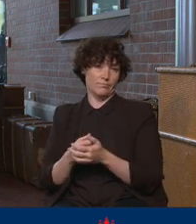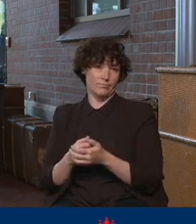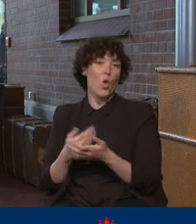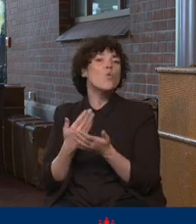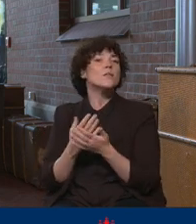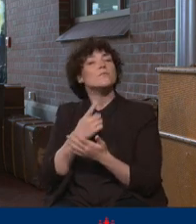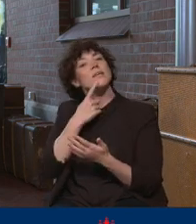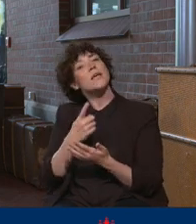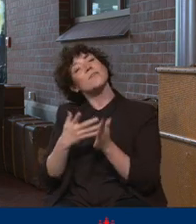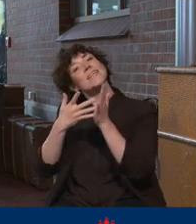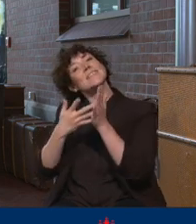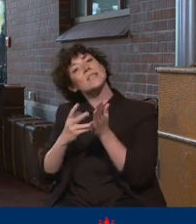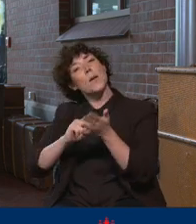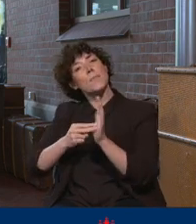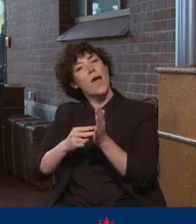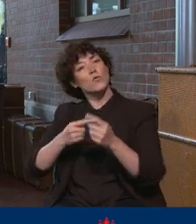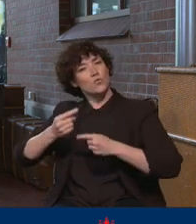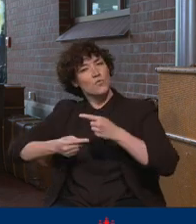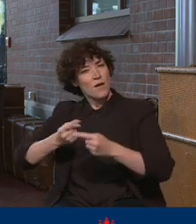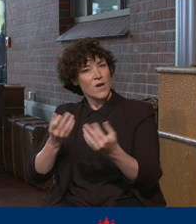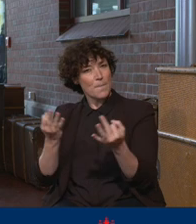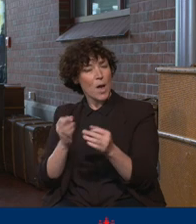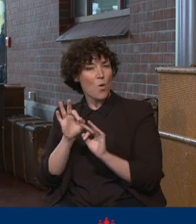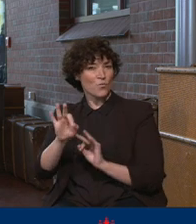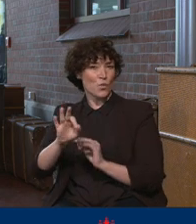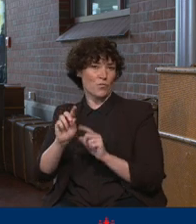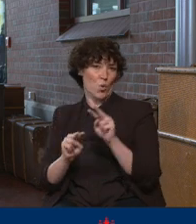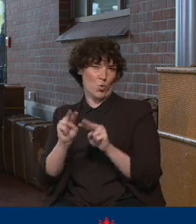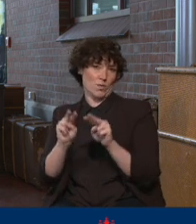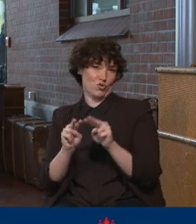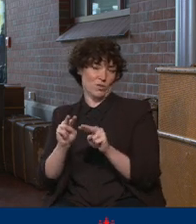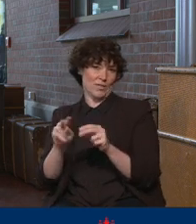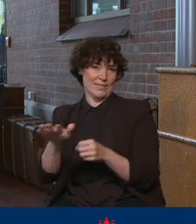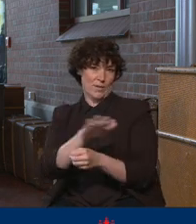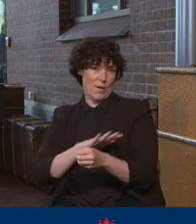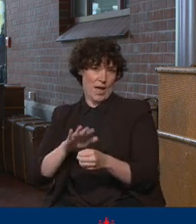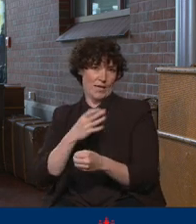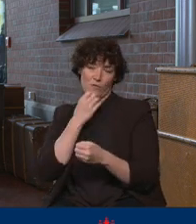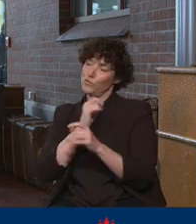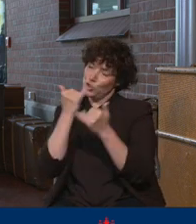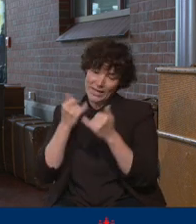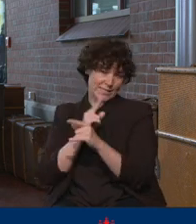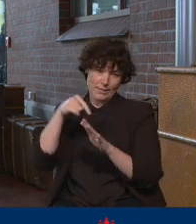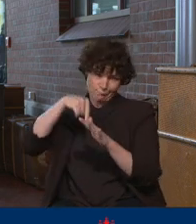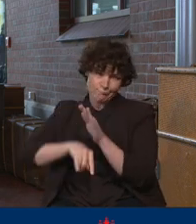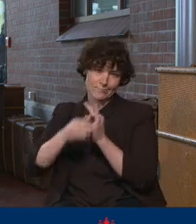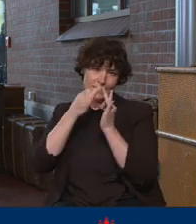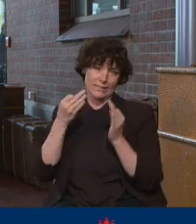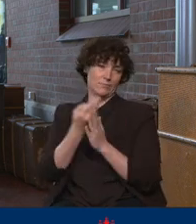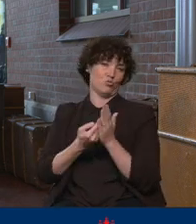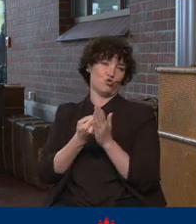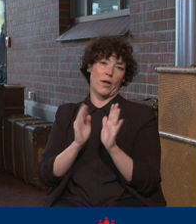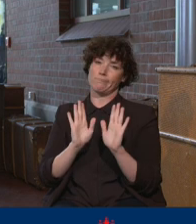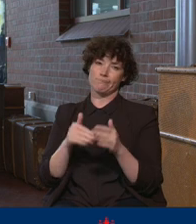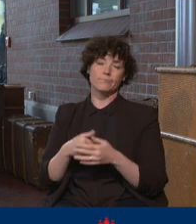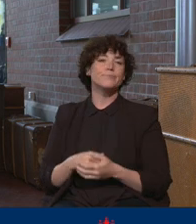planungsverfahren an mit diesen unterschiedlichen bereichen die ich jetzt gar nicht im detail beschreiben will wir